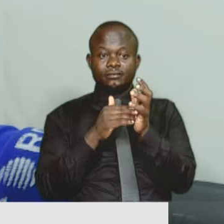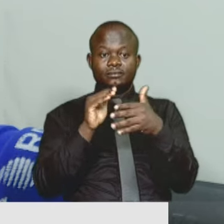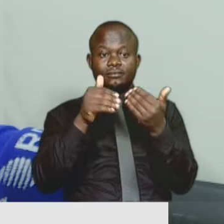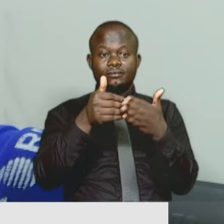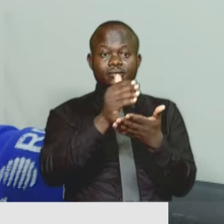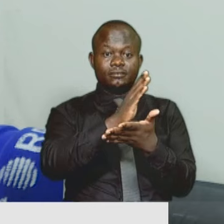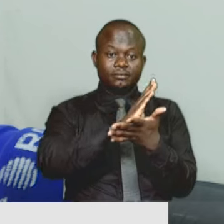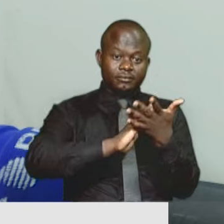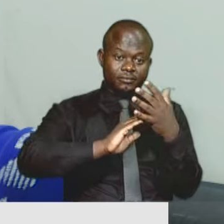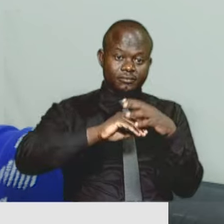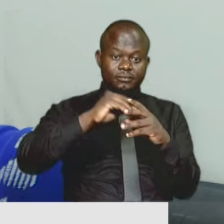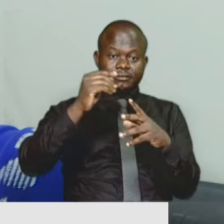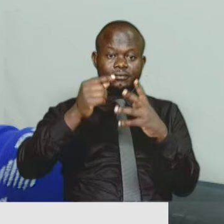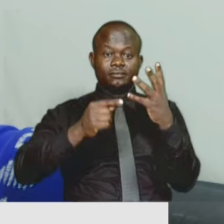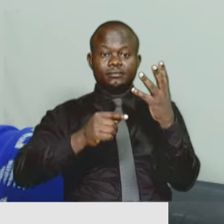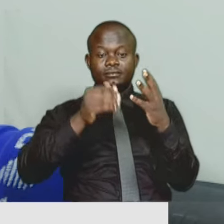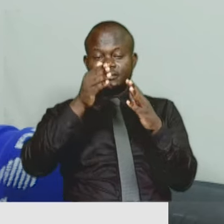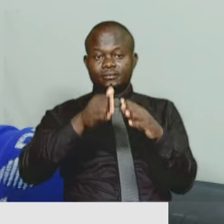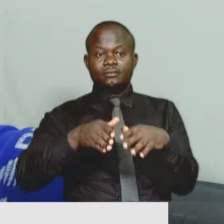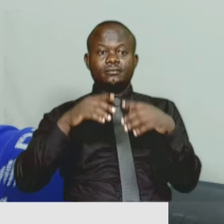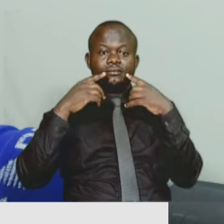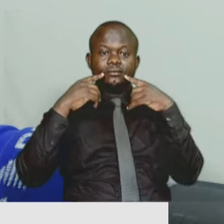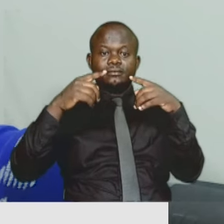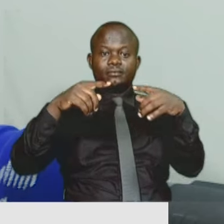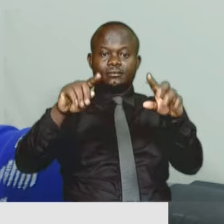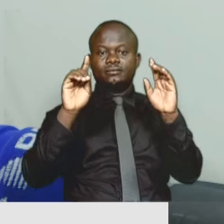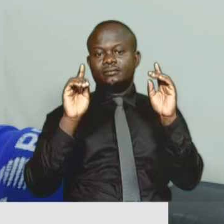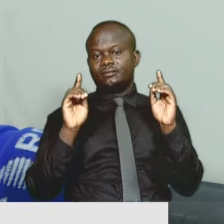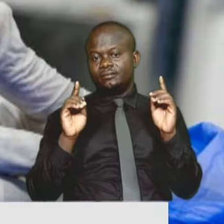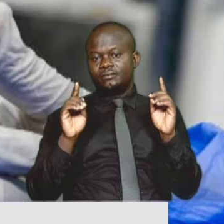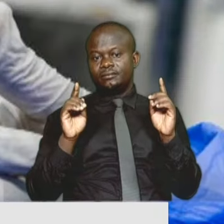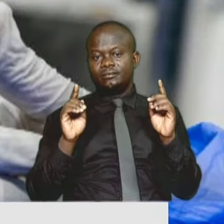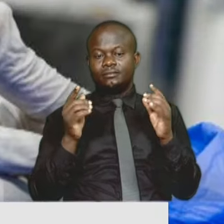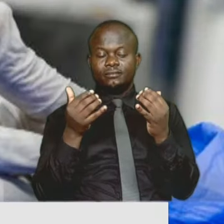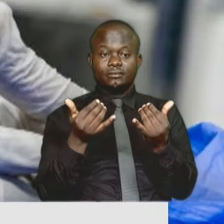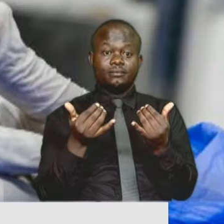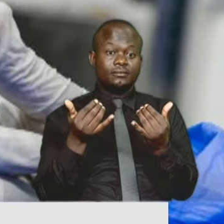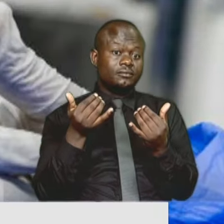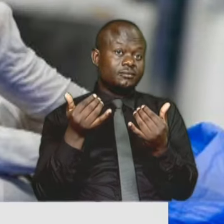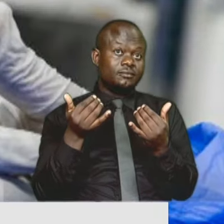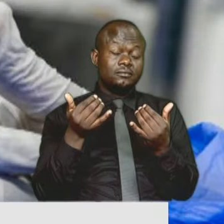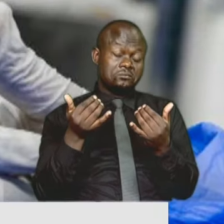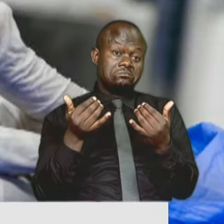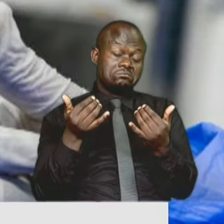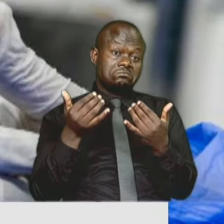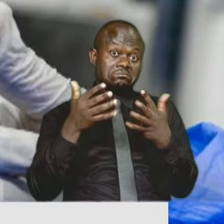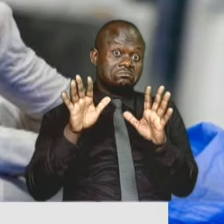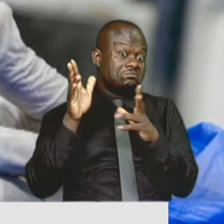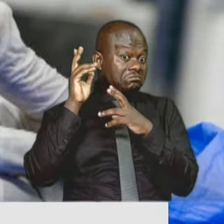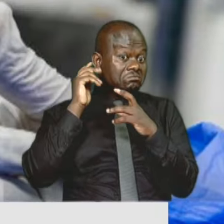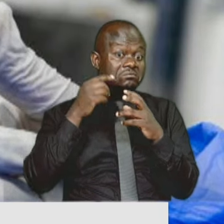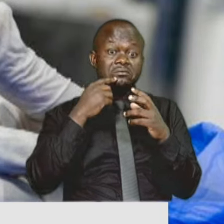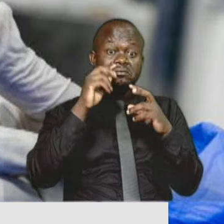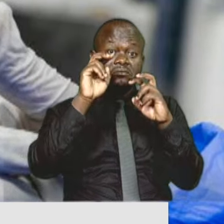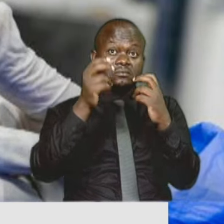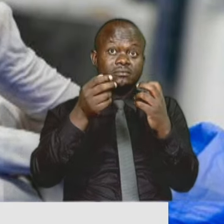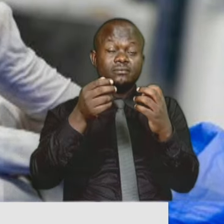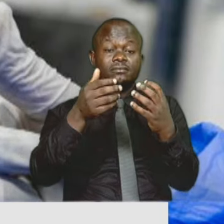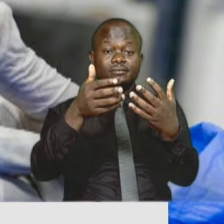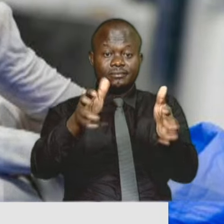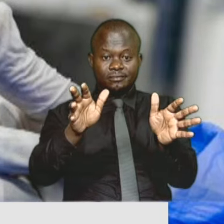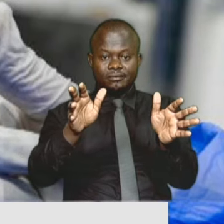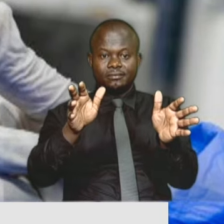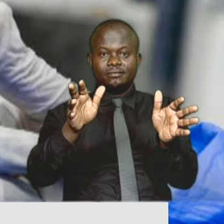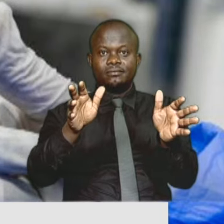umuntu yatangariza ngira ngo mwumvise ko n'inkingo zatangiye kuboneka.